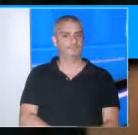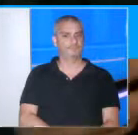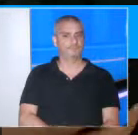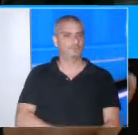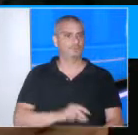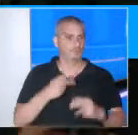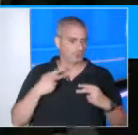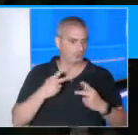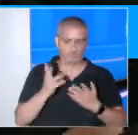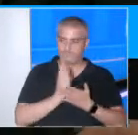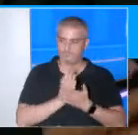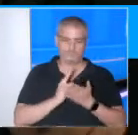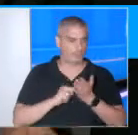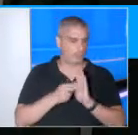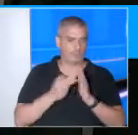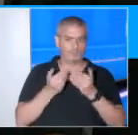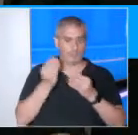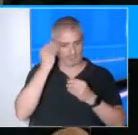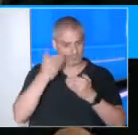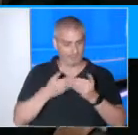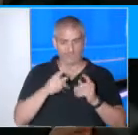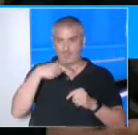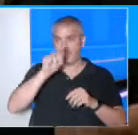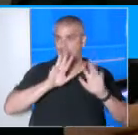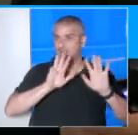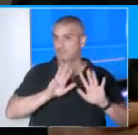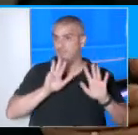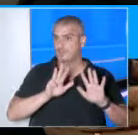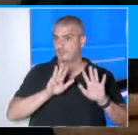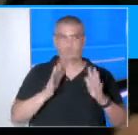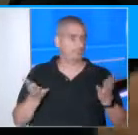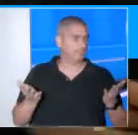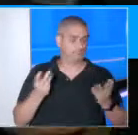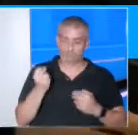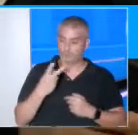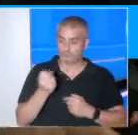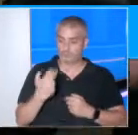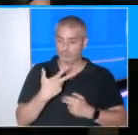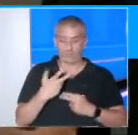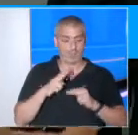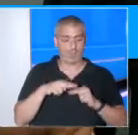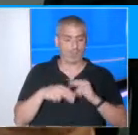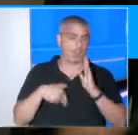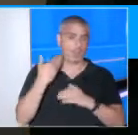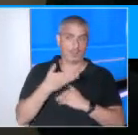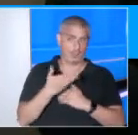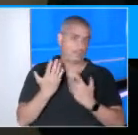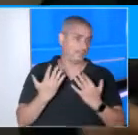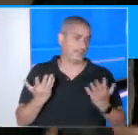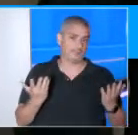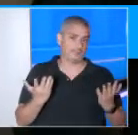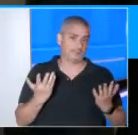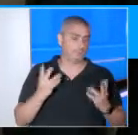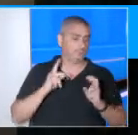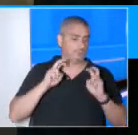שאתם מתכוננים לקראת פתיחת שנת הלימודים ב-1 בספטמבר, לשבועיים או שלושה שיבואו לאחר מכן, כאשר